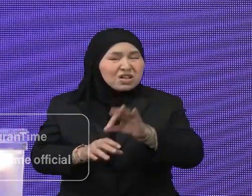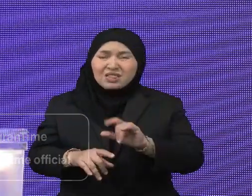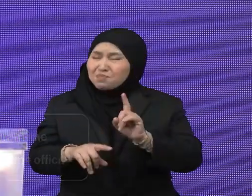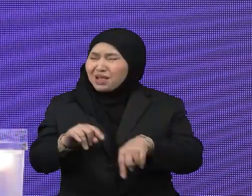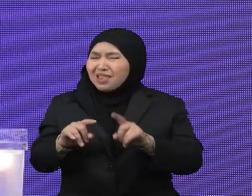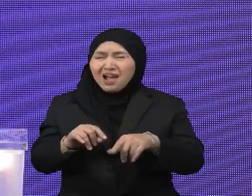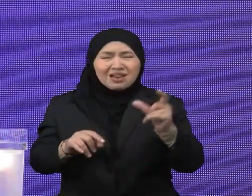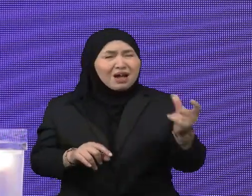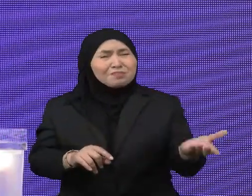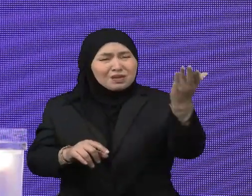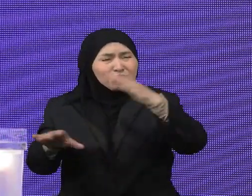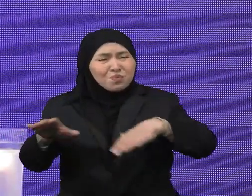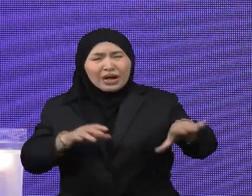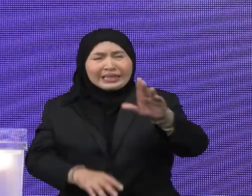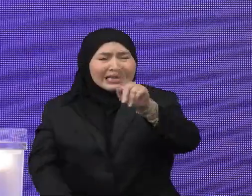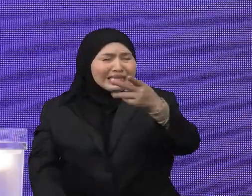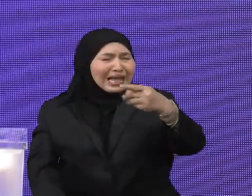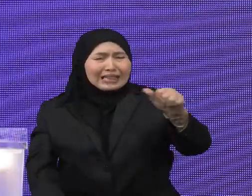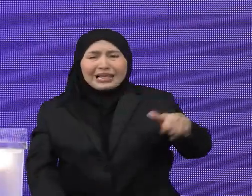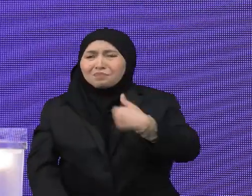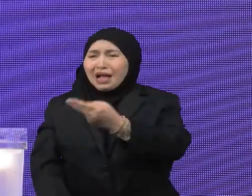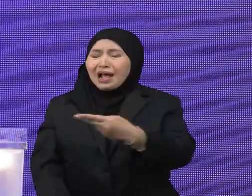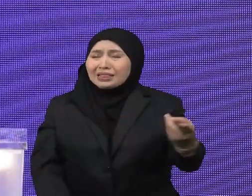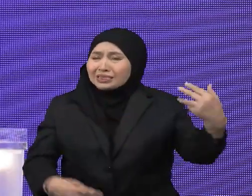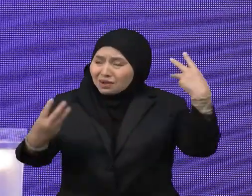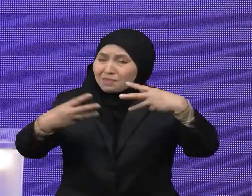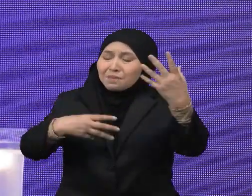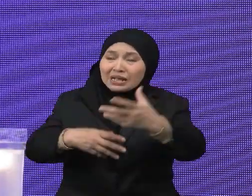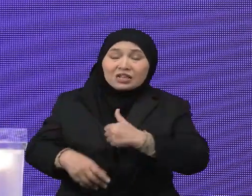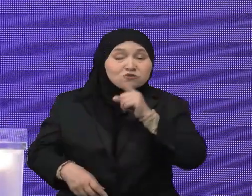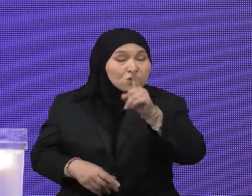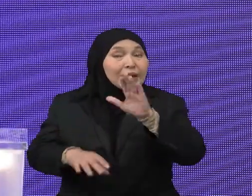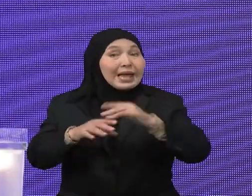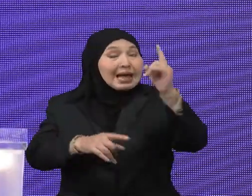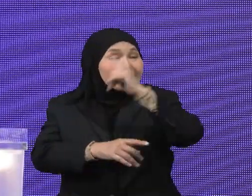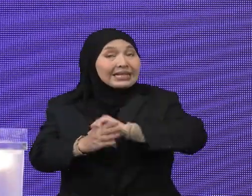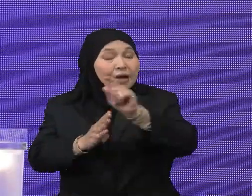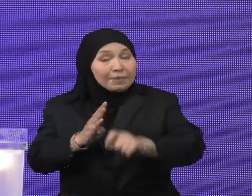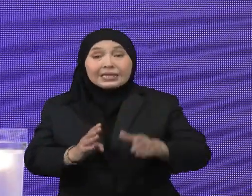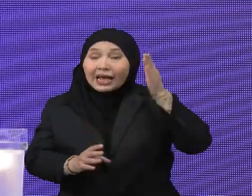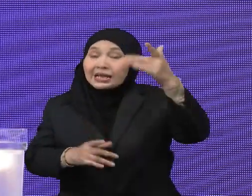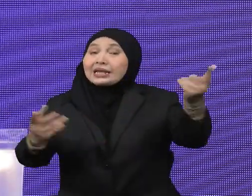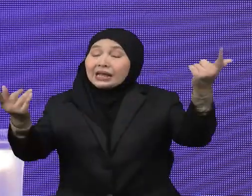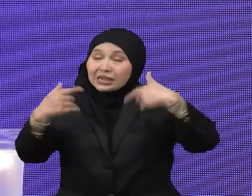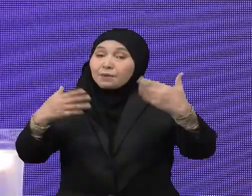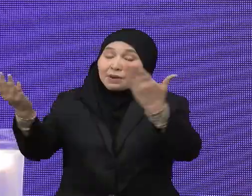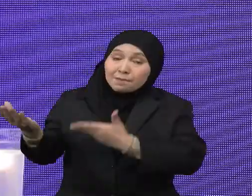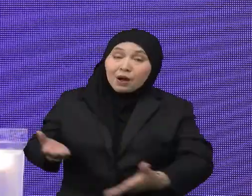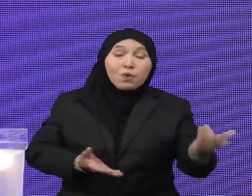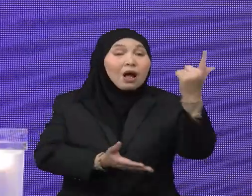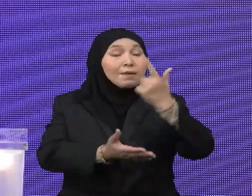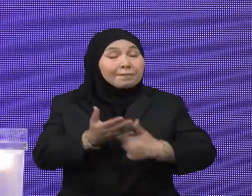khianat dalam urusan harta rampasan perang barangsiapa melakukan khianat dan hari kiamat dia akan datang membawa apa